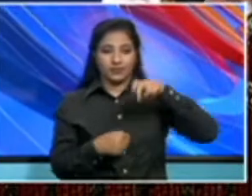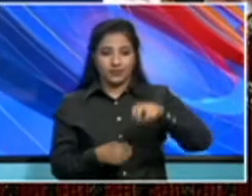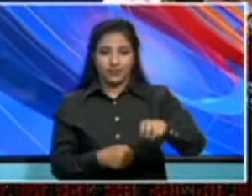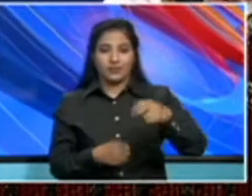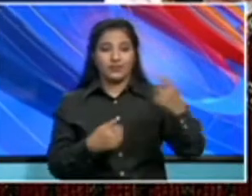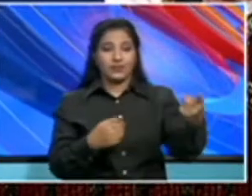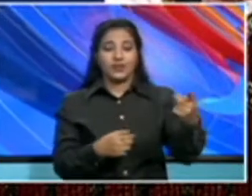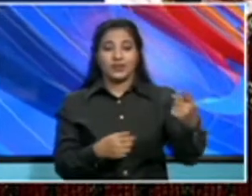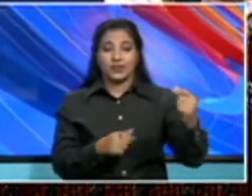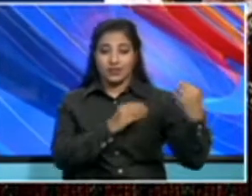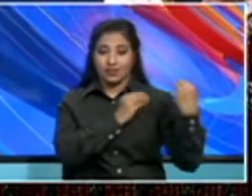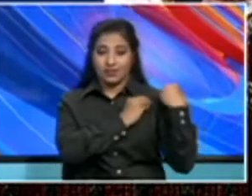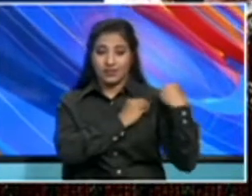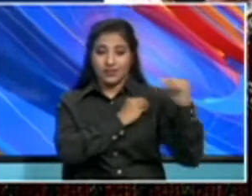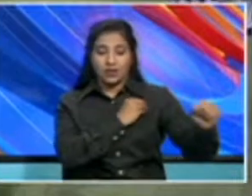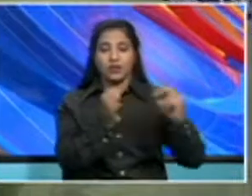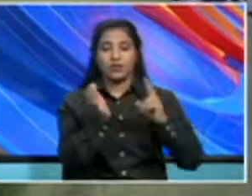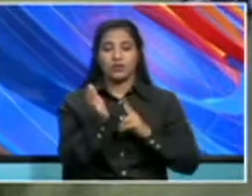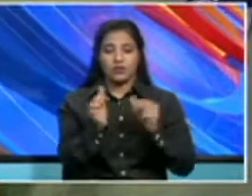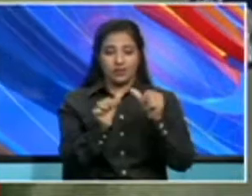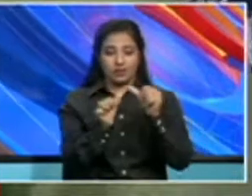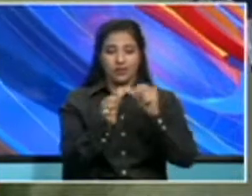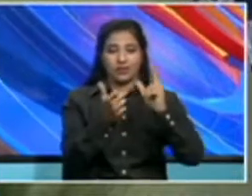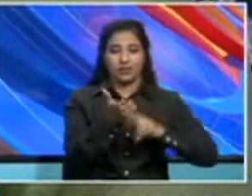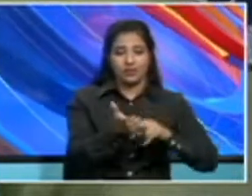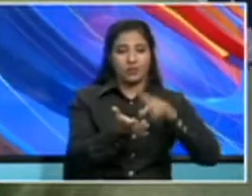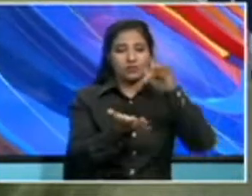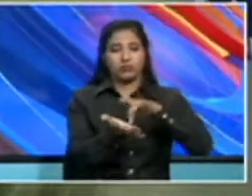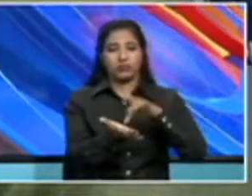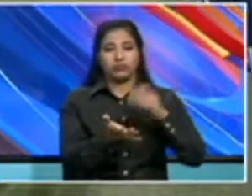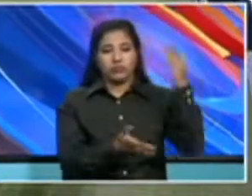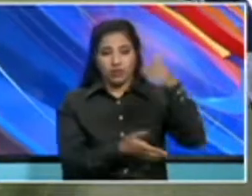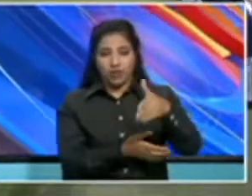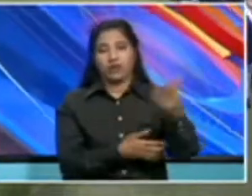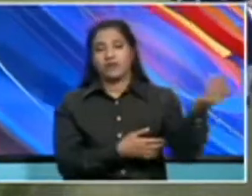एथलीट्स फ्रॉम अंडमान निकोबार आइलैंड्स।